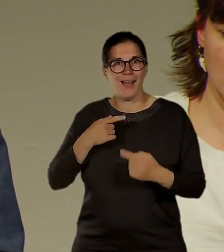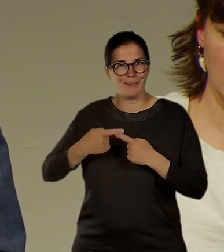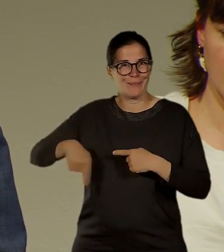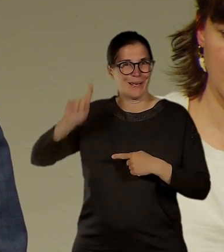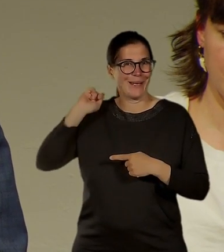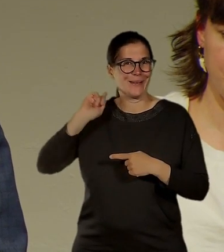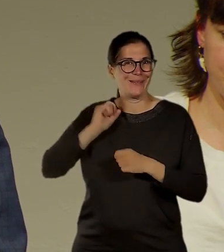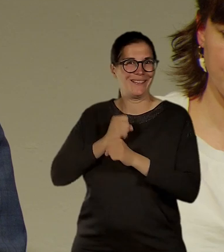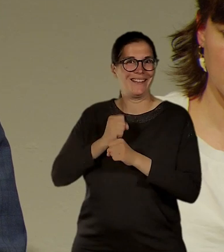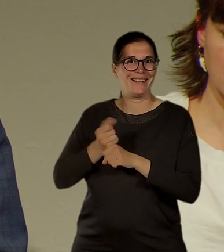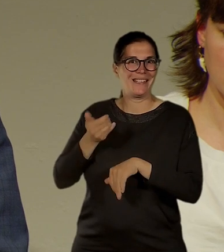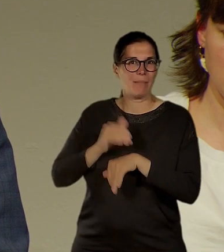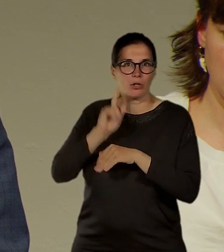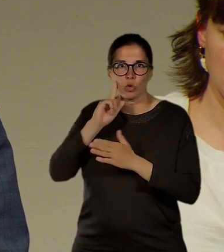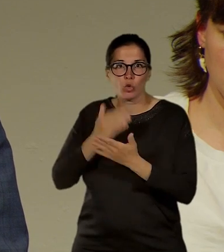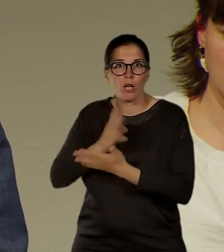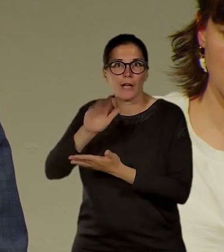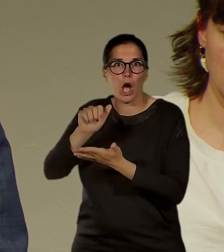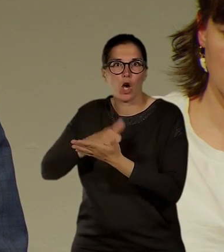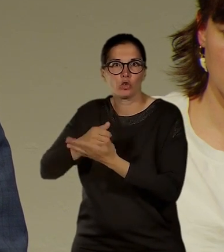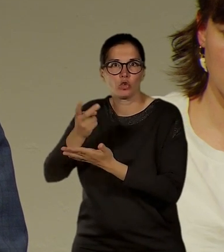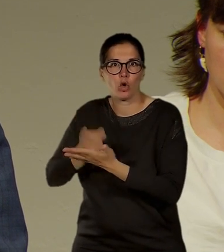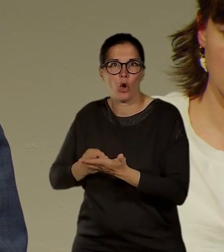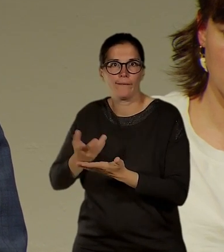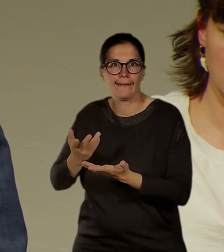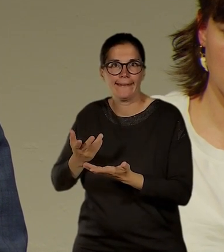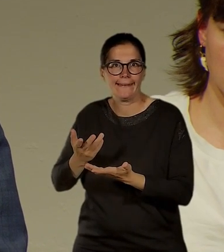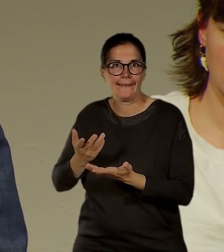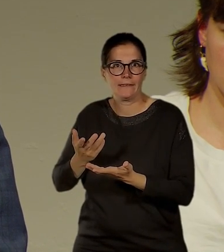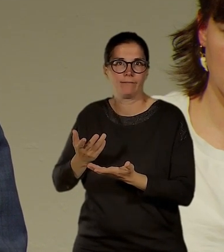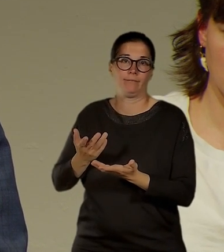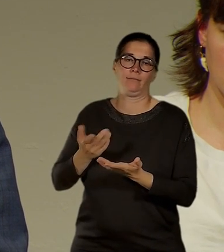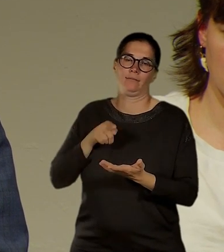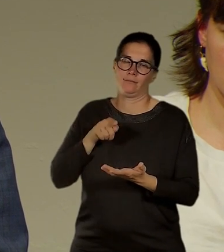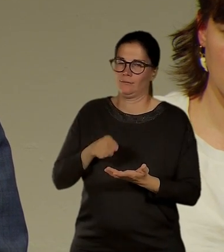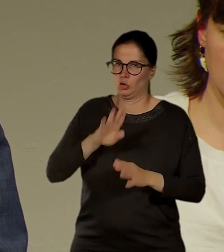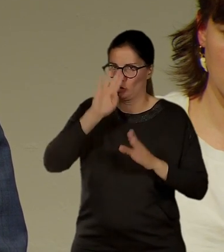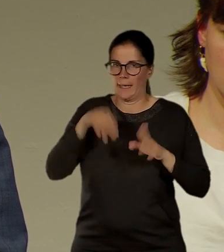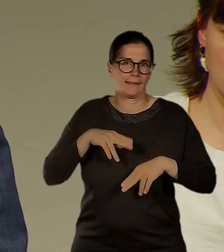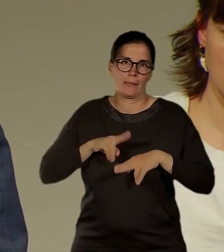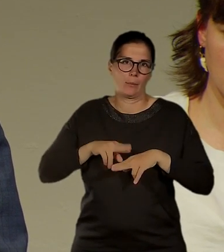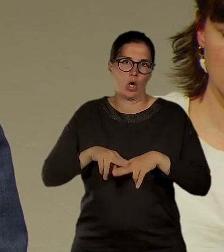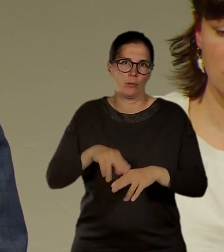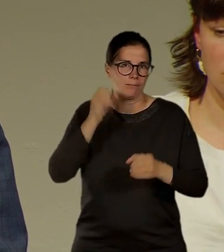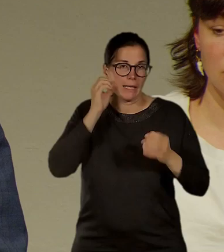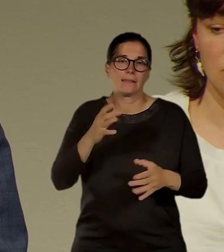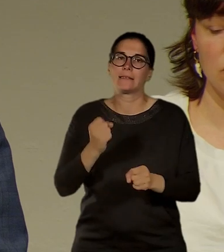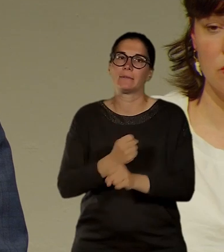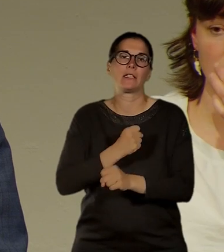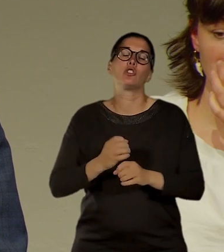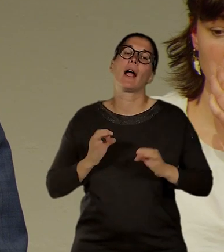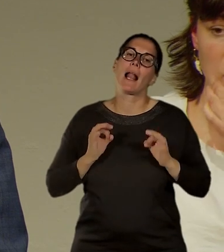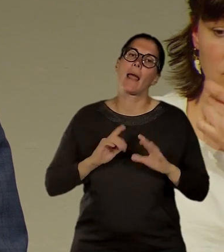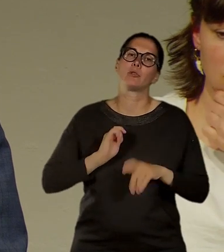volebním období dozvídal z novin, tak myslím si, že tenhle přístup ukázal nějaké limity. A já bych to měl raději, aby to